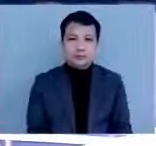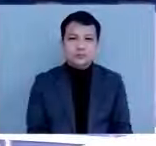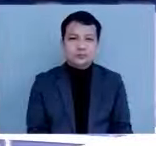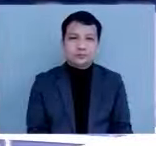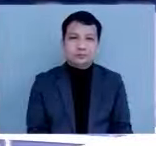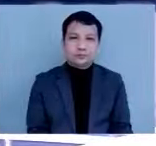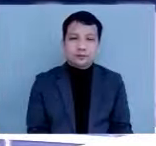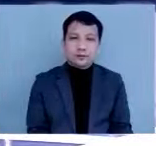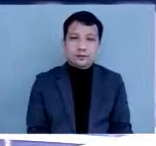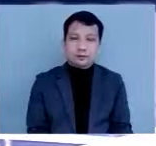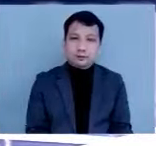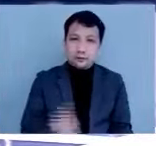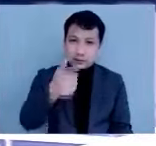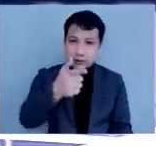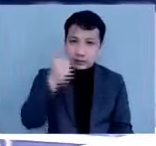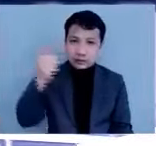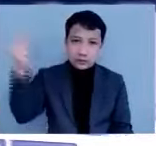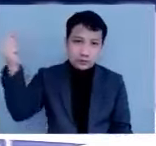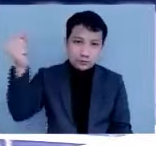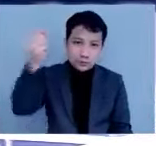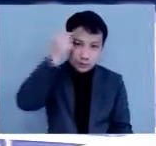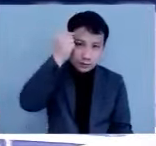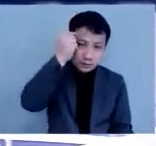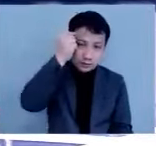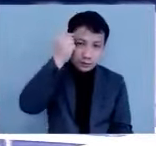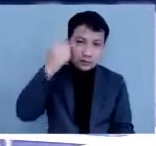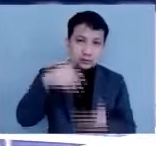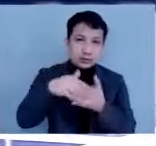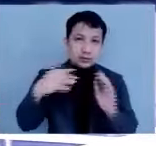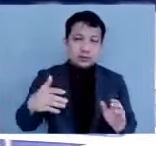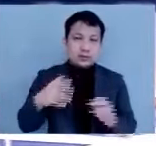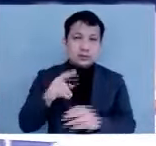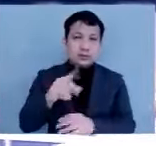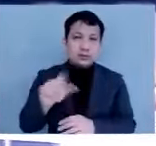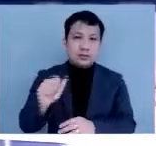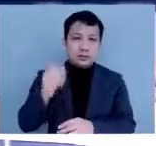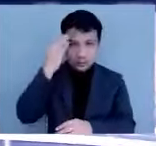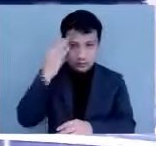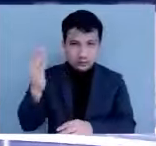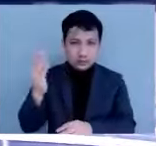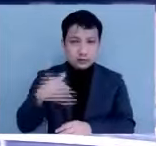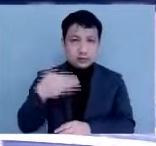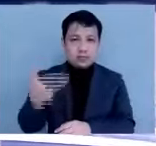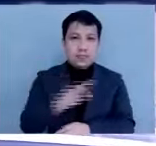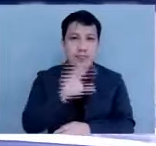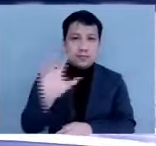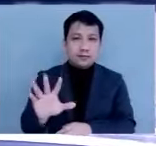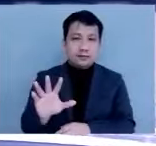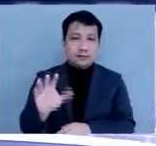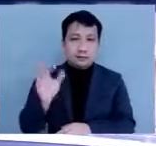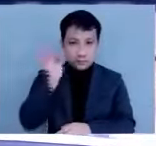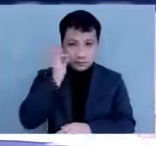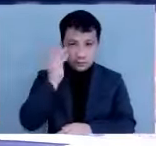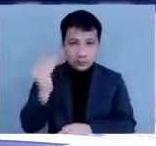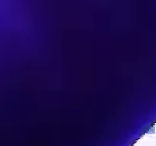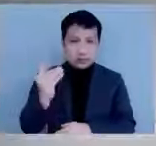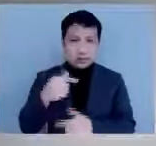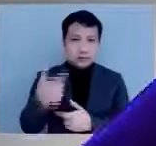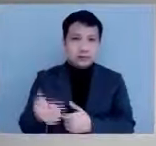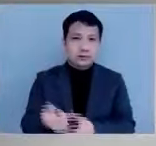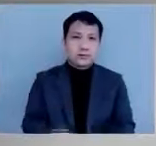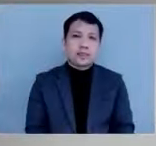Tinamaan ang bala sa ulo ang isang estudyante habang nagmamaneho sa NLEX sa Bulacan. Nasa frontline ng balitang yan, Faith Del Mundo exclusive.